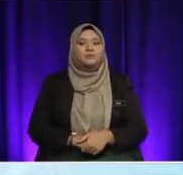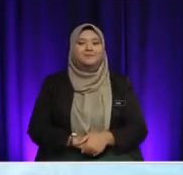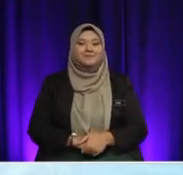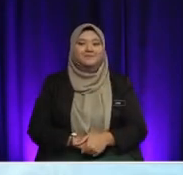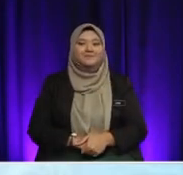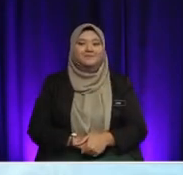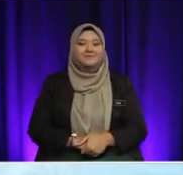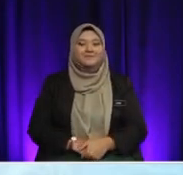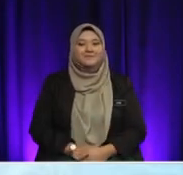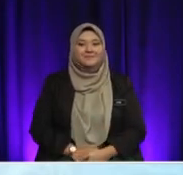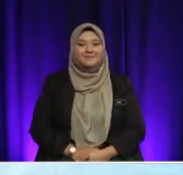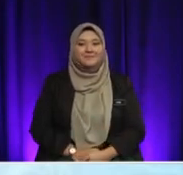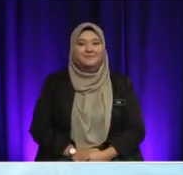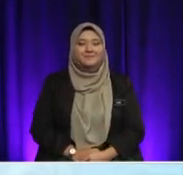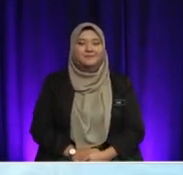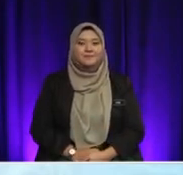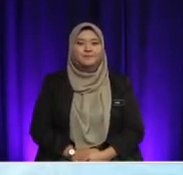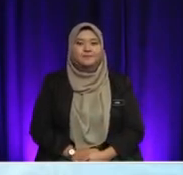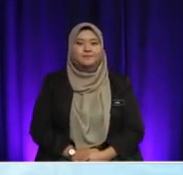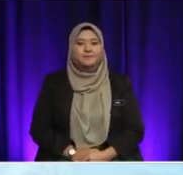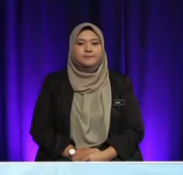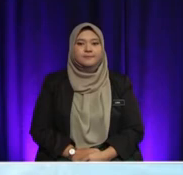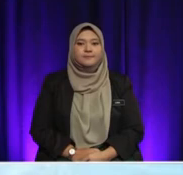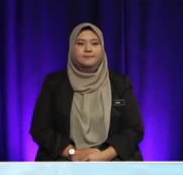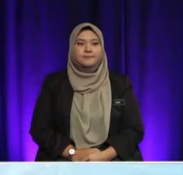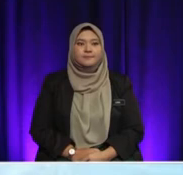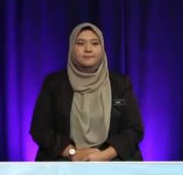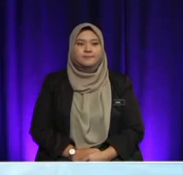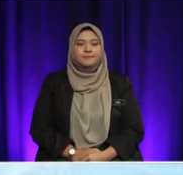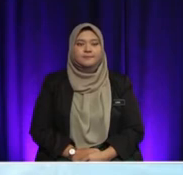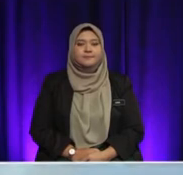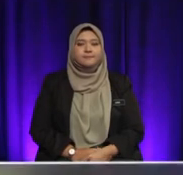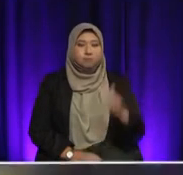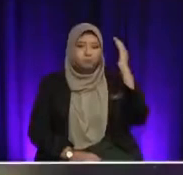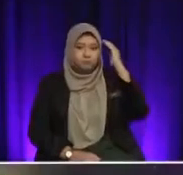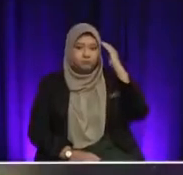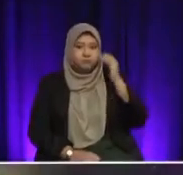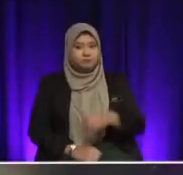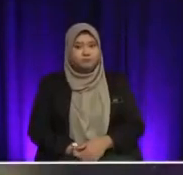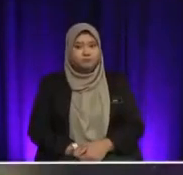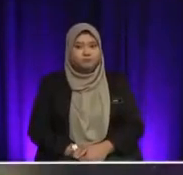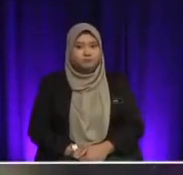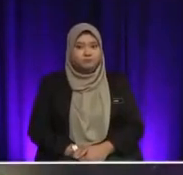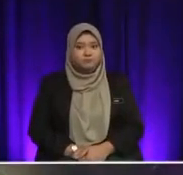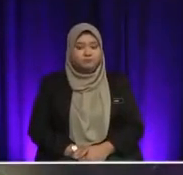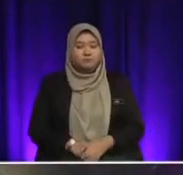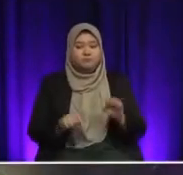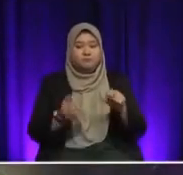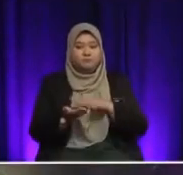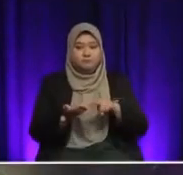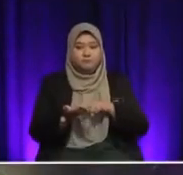penghancur. Ya, betul. Sebab kalau tak kita dapat isi ikan kan dia macam seketul kan. Jadi kita hancurkan dia, kita gunakan meat